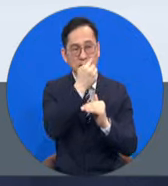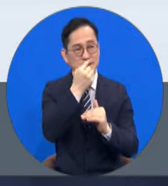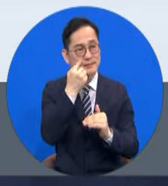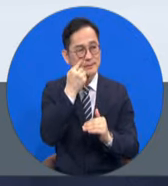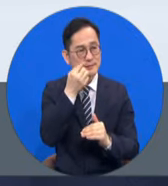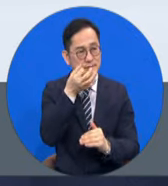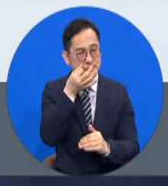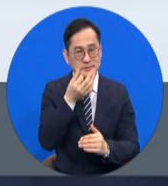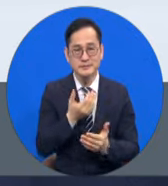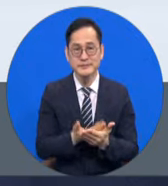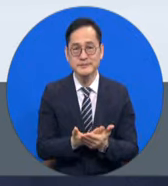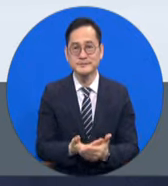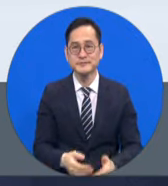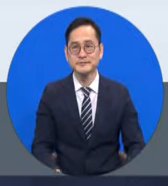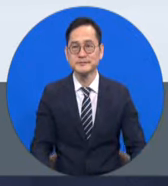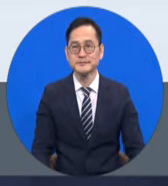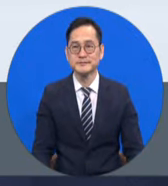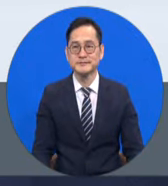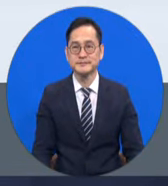했었거든요.